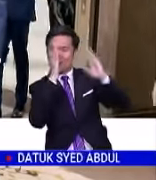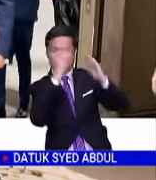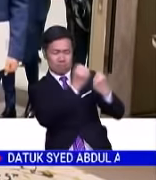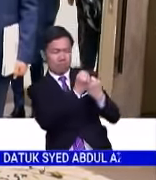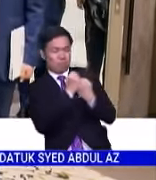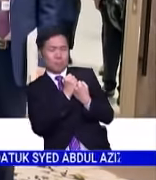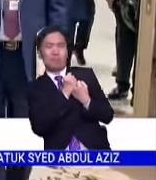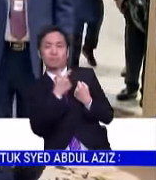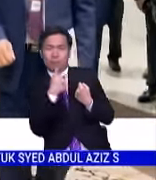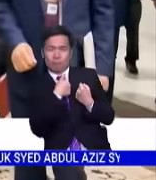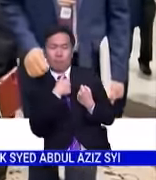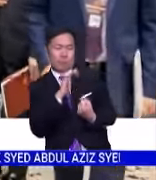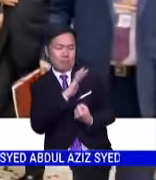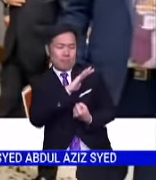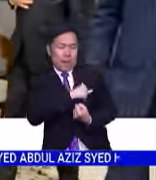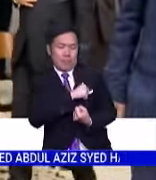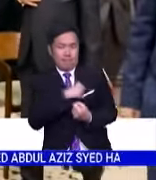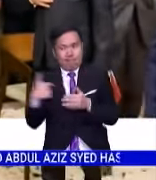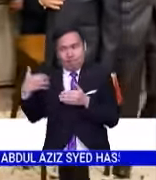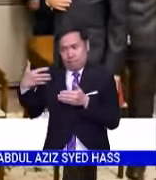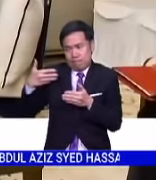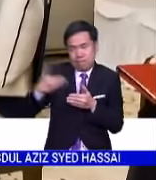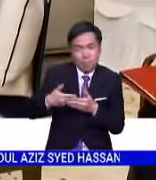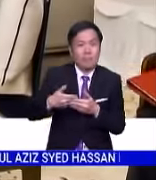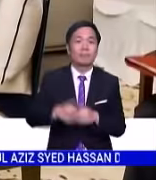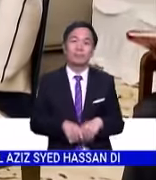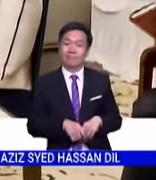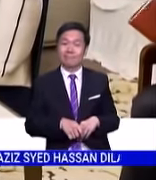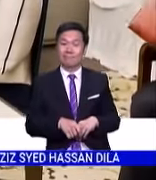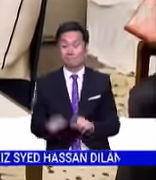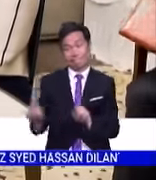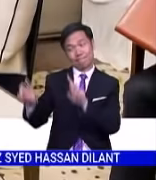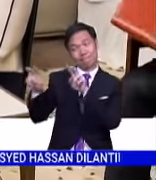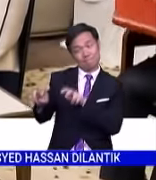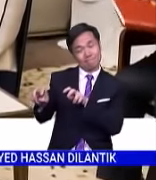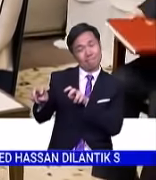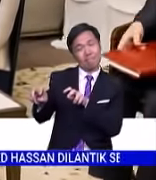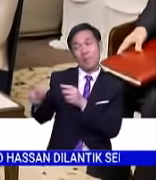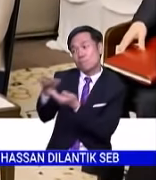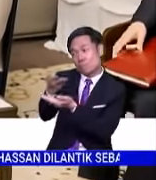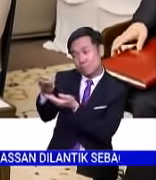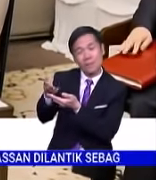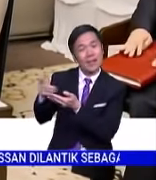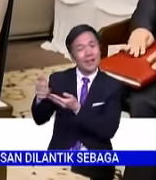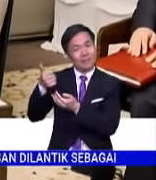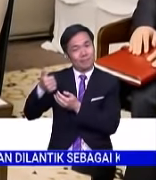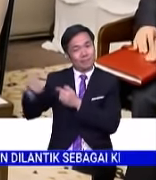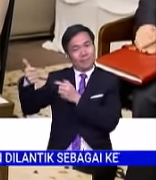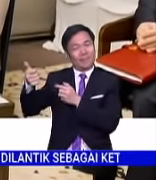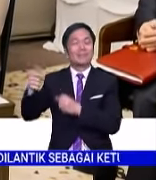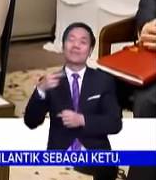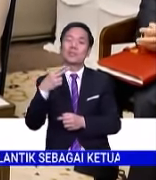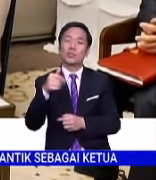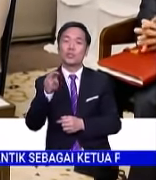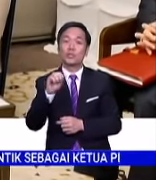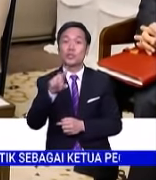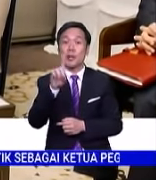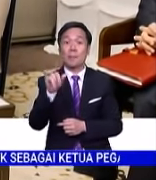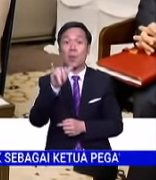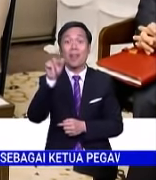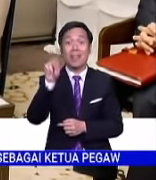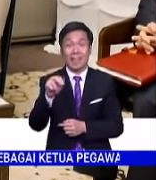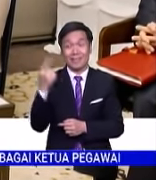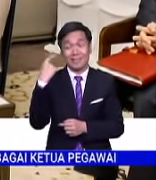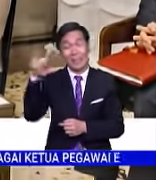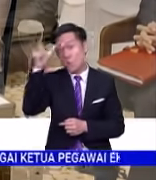kepada Palestin sejak sekian lama. Perkara itu disampaikannya dalam pertemuan dengan rakan sejawatan dari Malaysia, Datuk Seri Syamuddin Hun Hussein